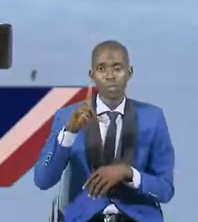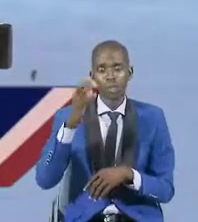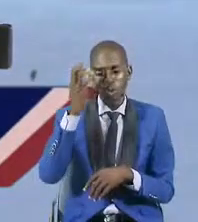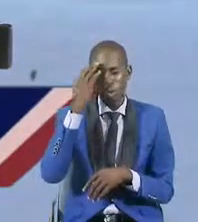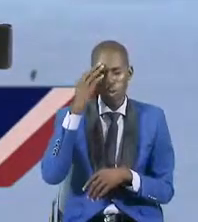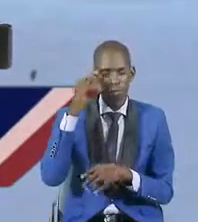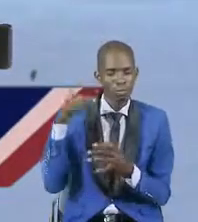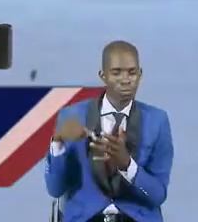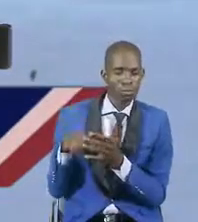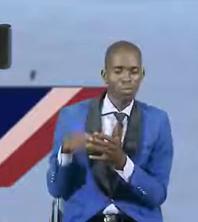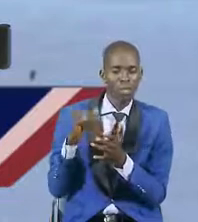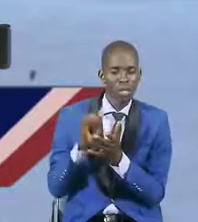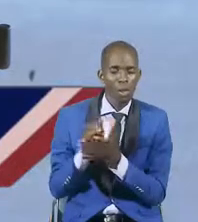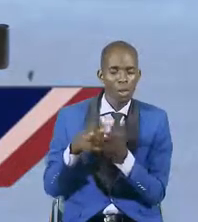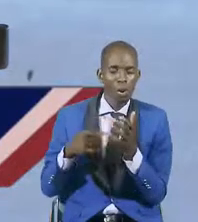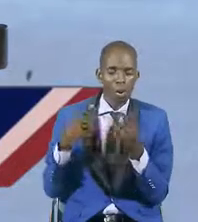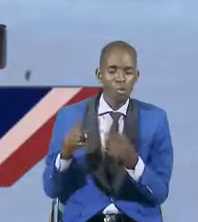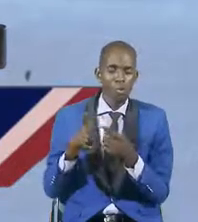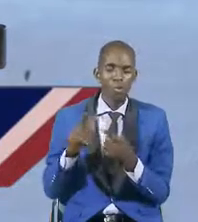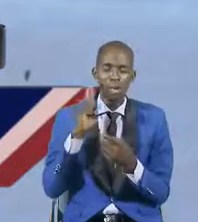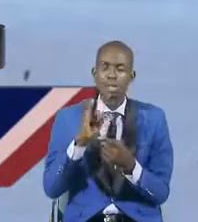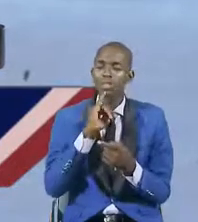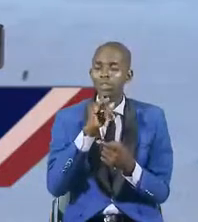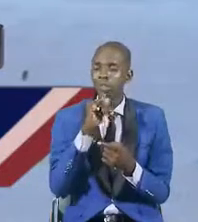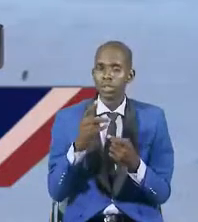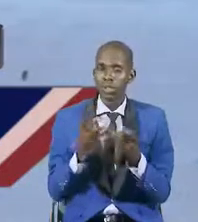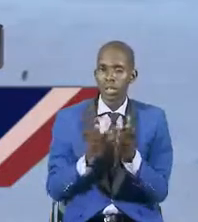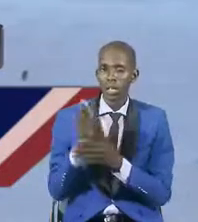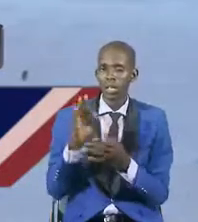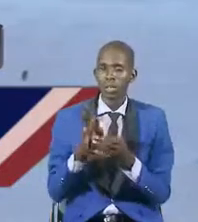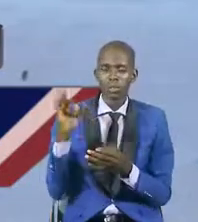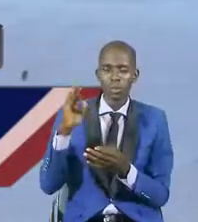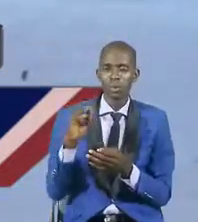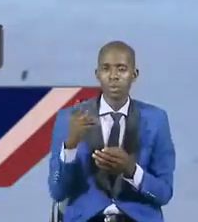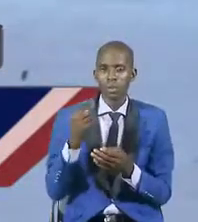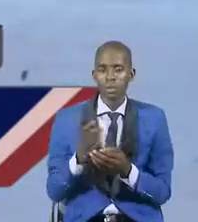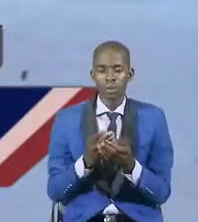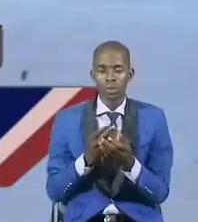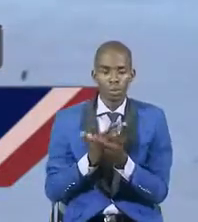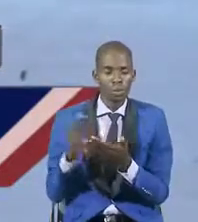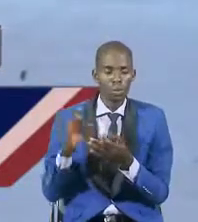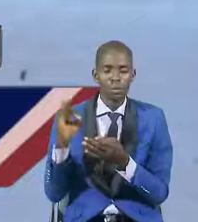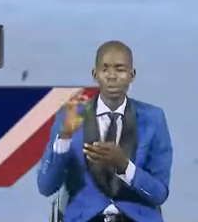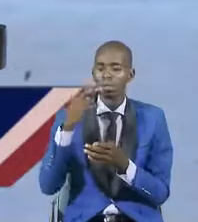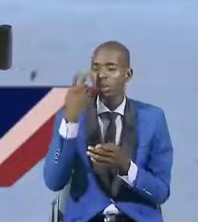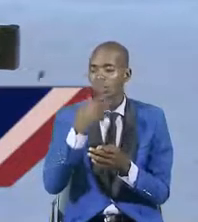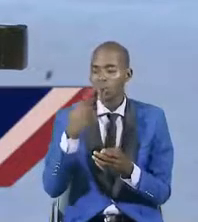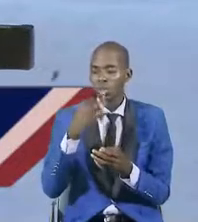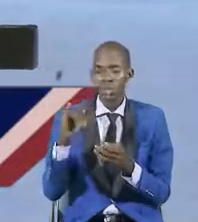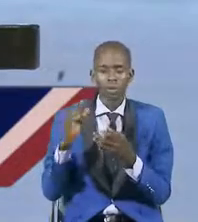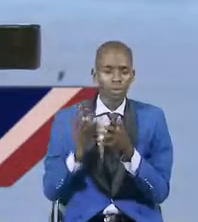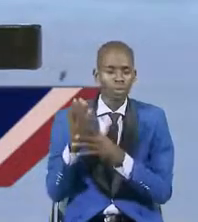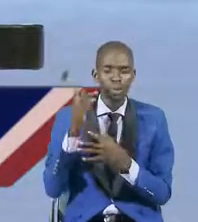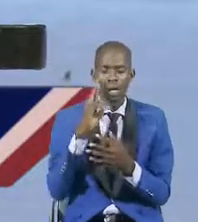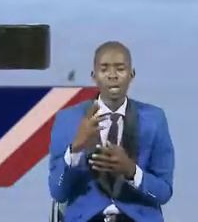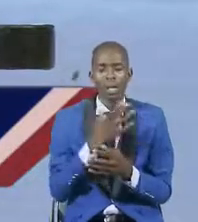que ce n'était pas un bon esprit, ce n'était pas un esprit normal, ce n'était pas le Saint-Esprit qui parlait par